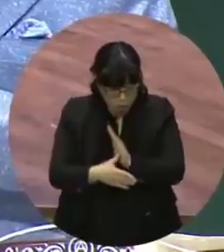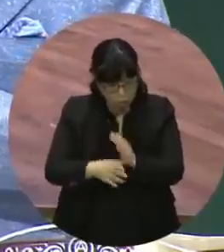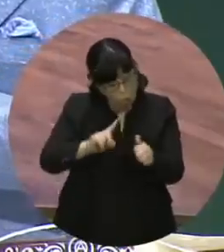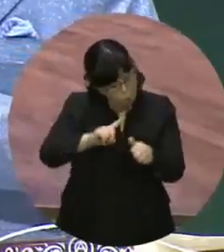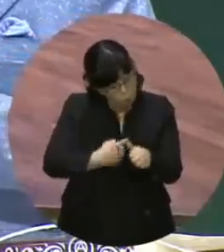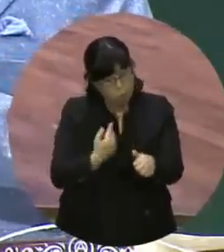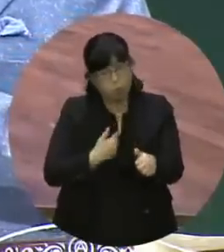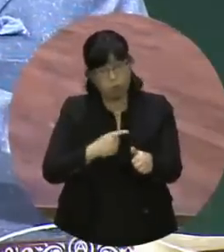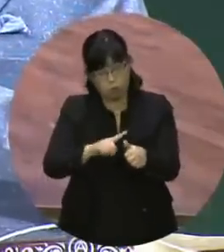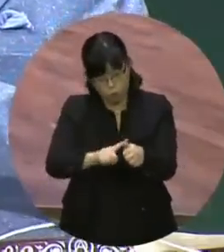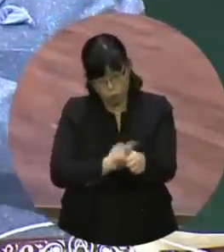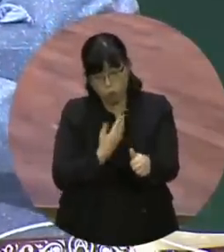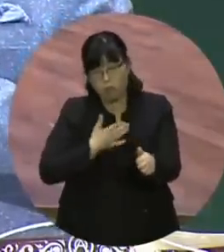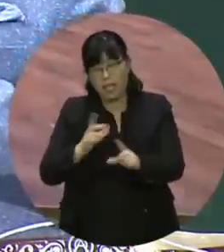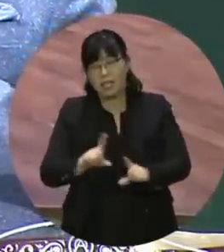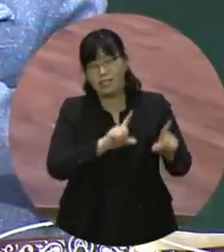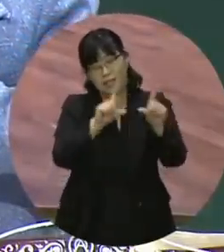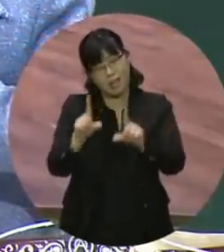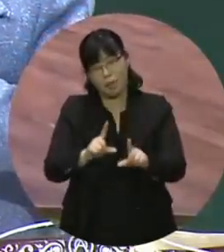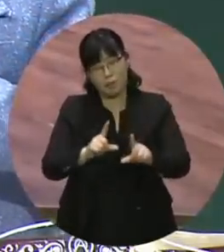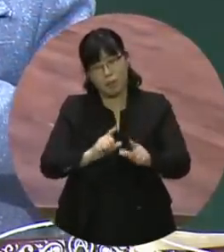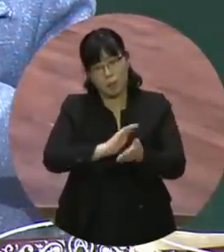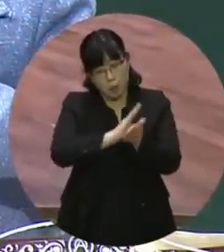어떻게 해요? 올린 하도록. 올린.